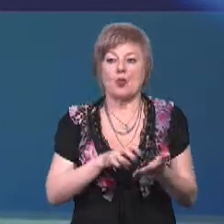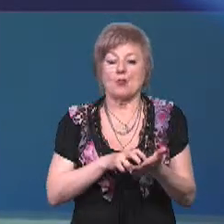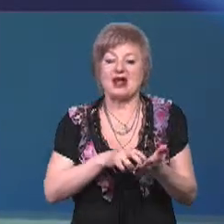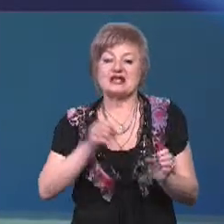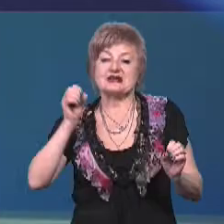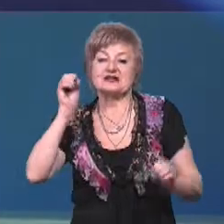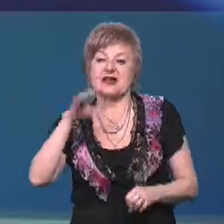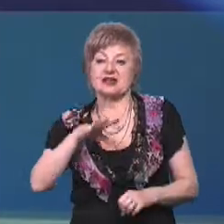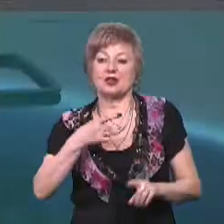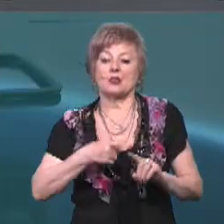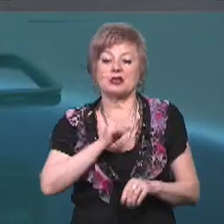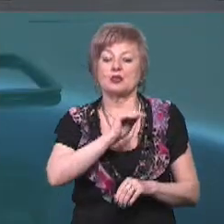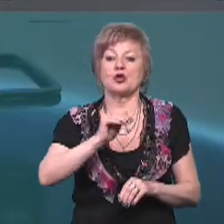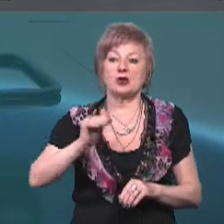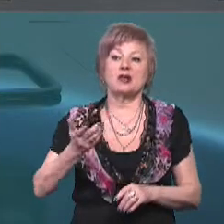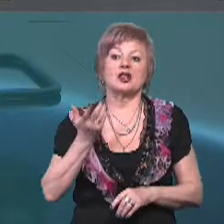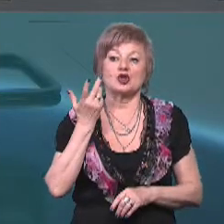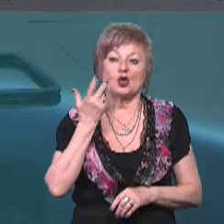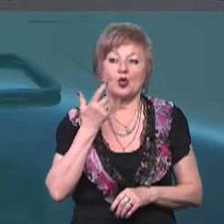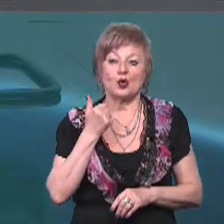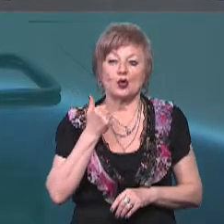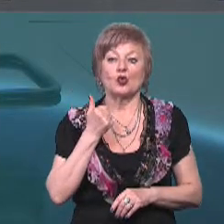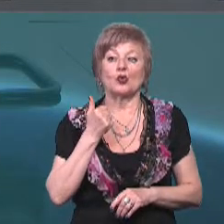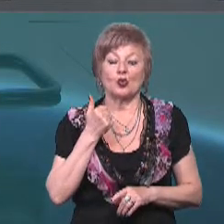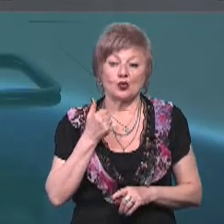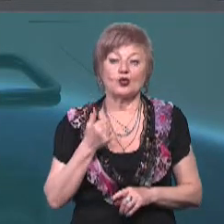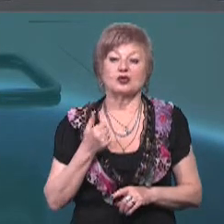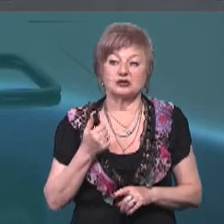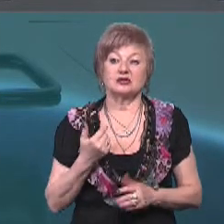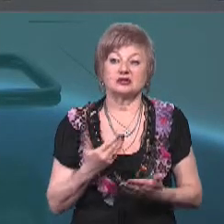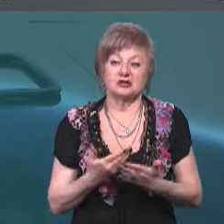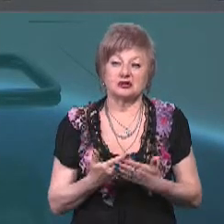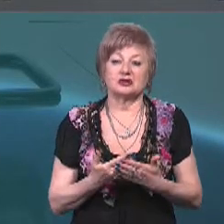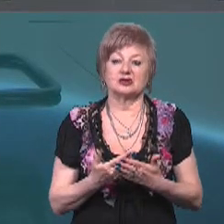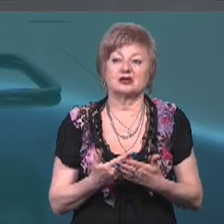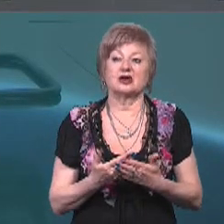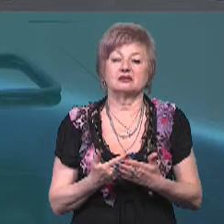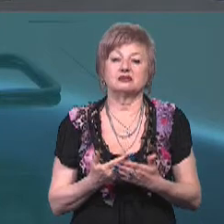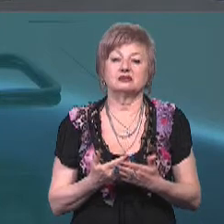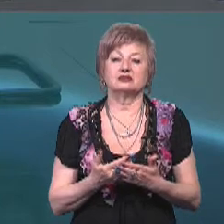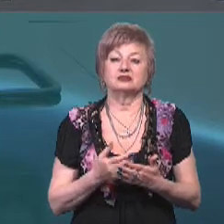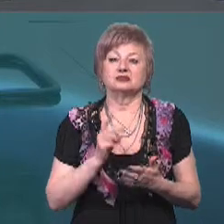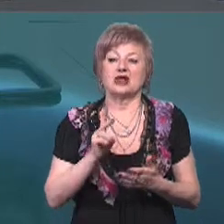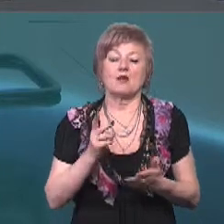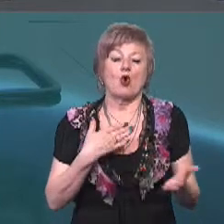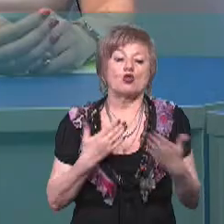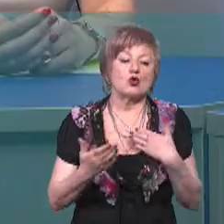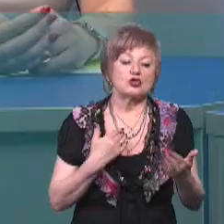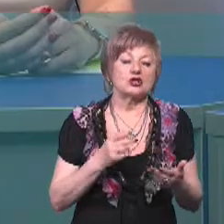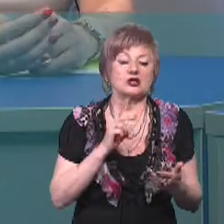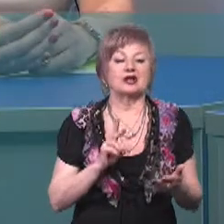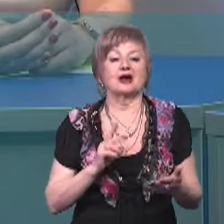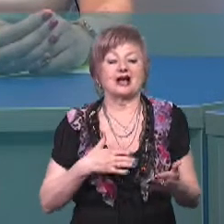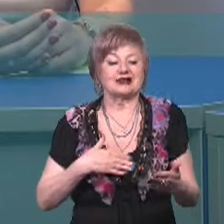світла. Тому що хлопців, коли, яких віддали в руки сепаратистів, я знаю, яке там відношення до